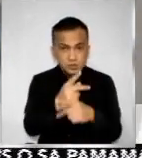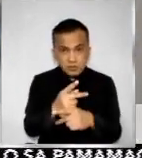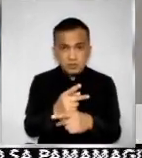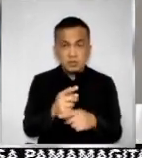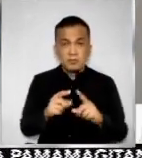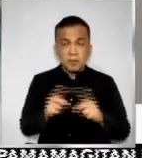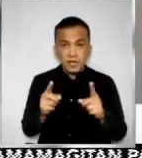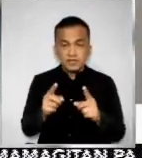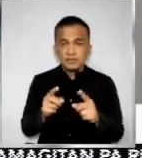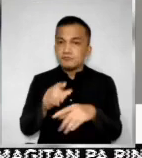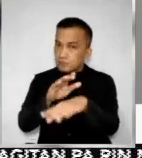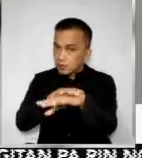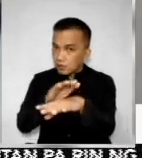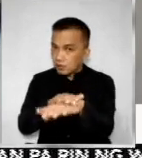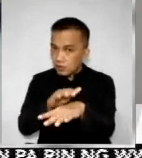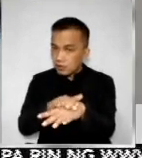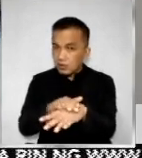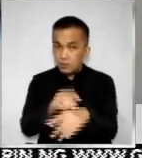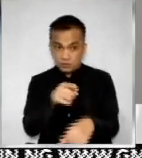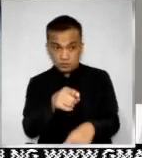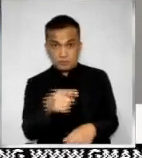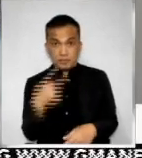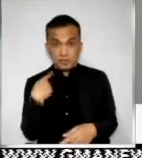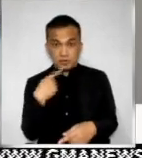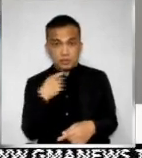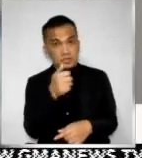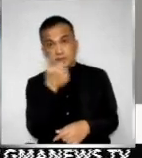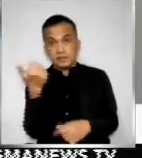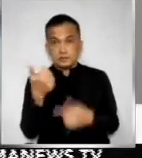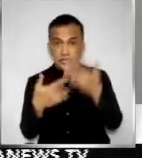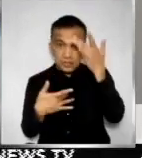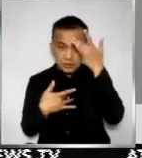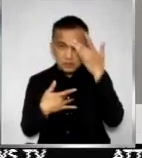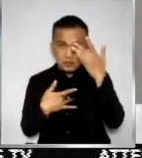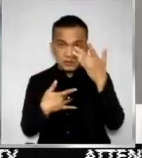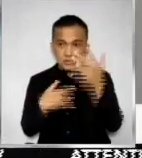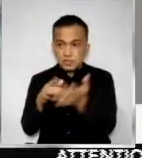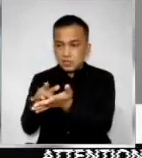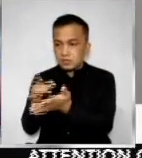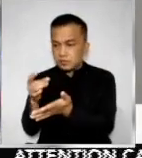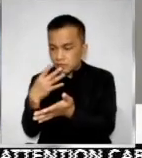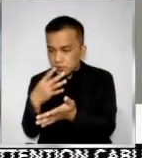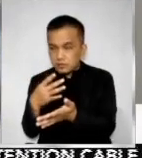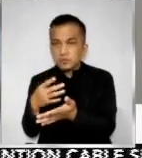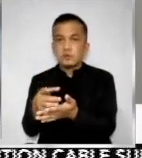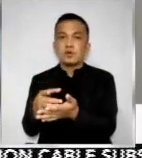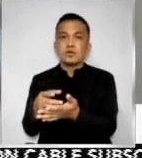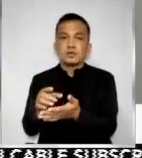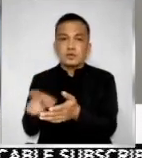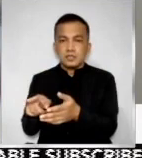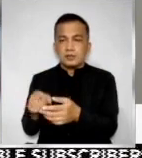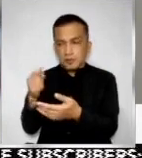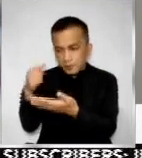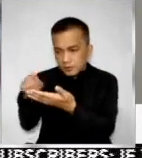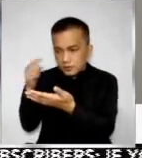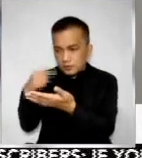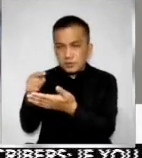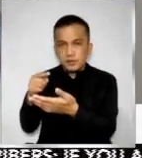paalala na kung meron kang comorbid conditions, inumin mo yung medications mo, yung maintenance mo, magpatingin ka muna sa doktor mo